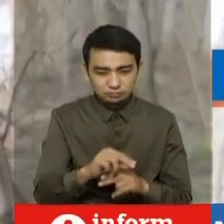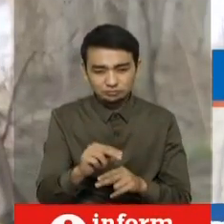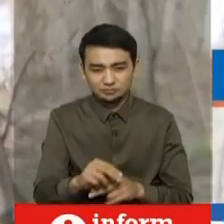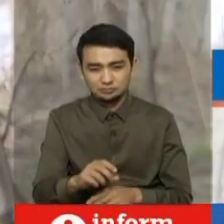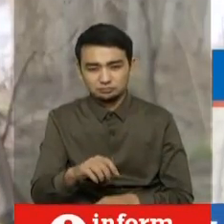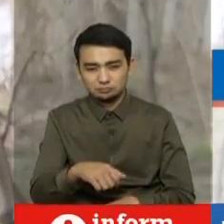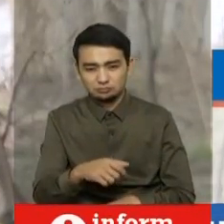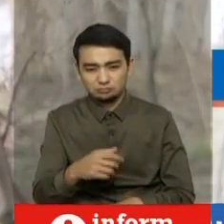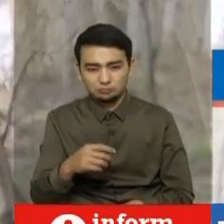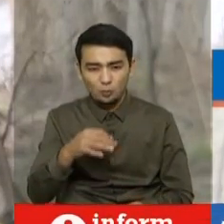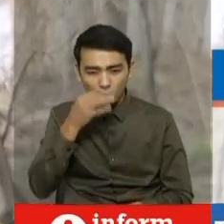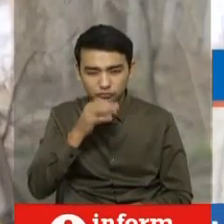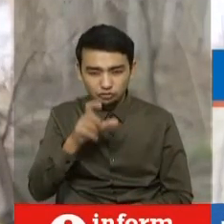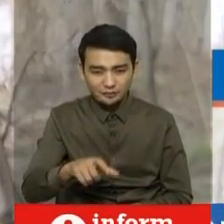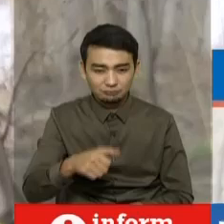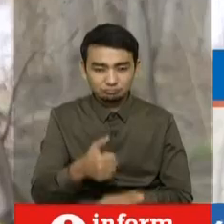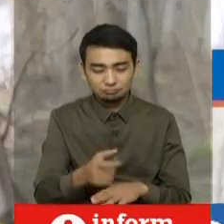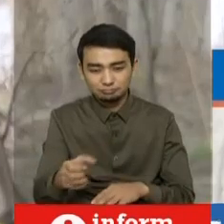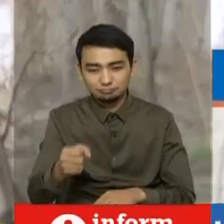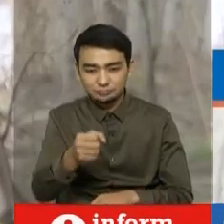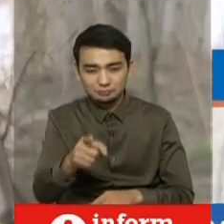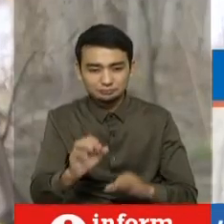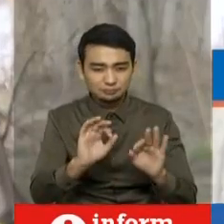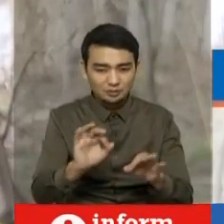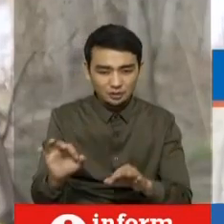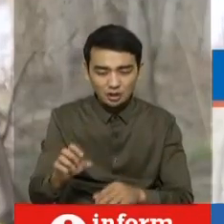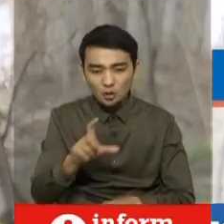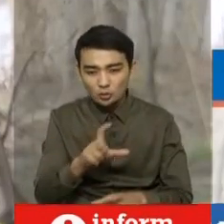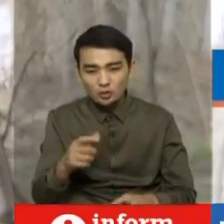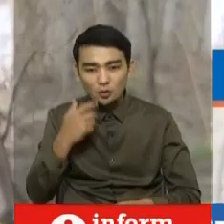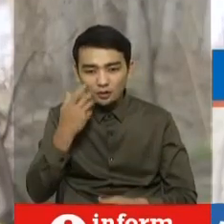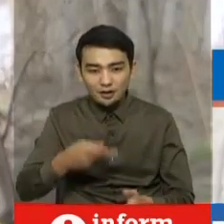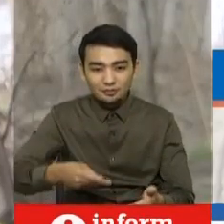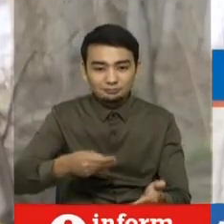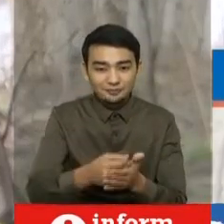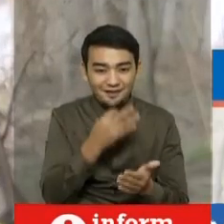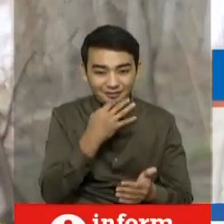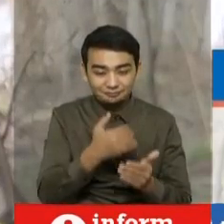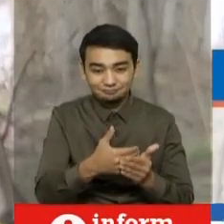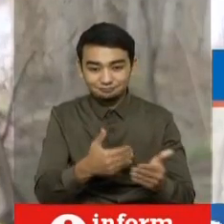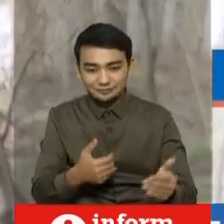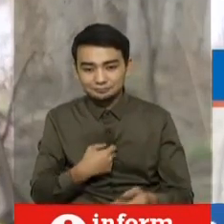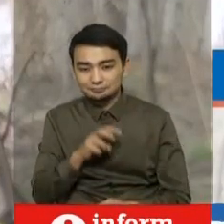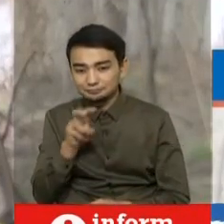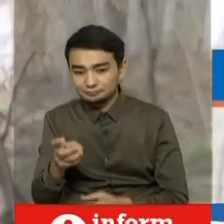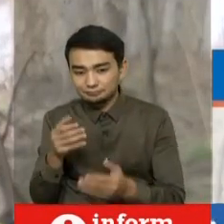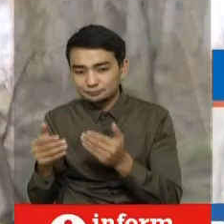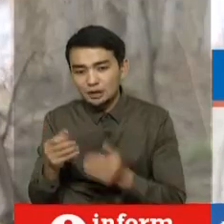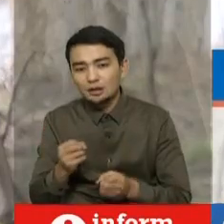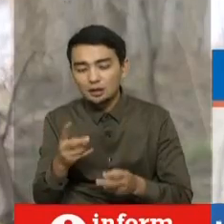посадить. То есть и перед тем, как человек будет вносить деньги, позвонить, вот такая организация есть, я хочу внести. Как вы